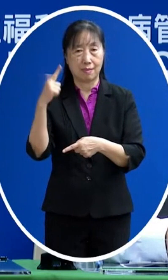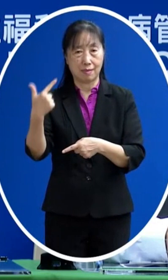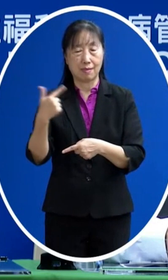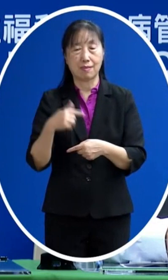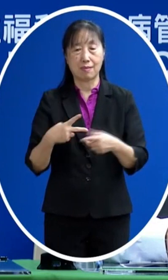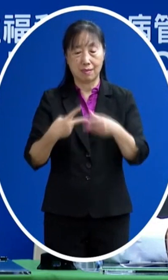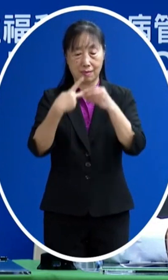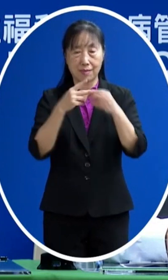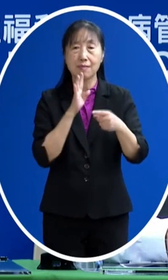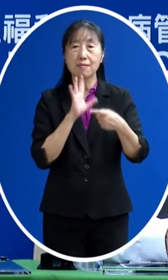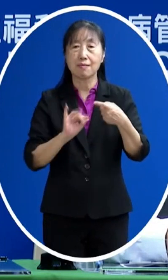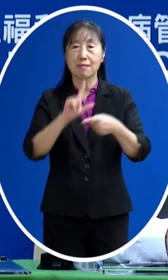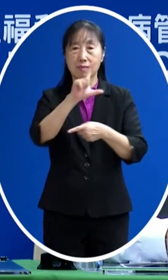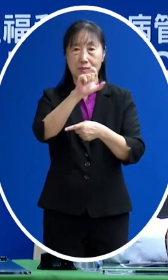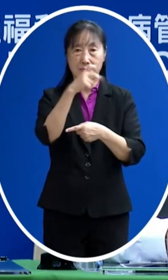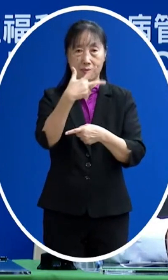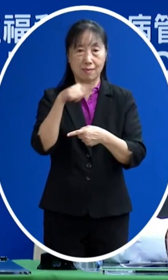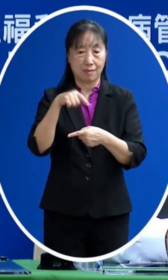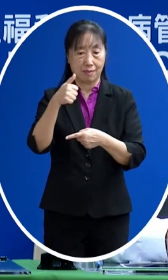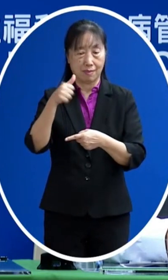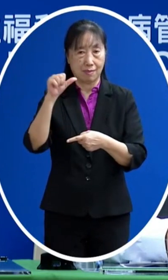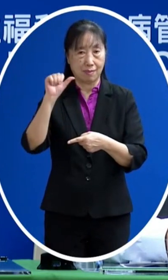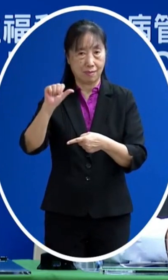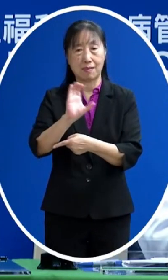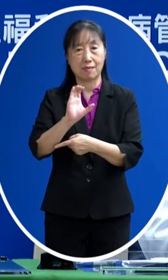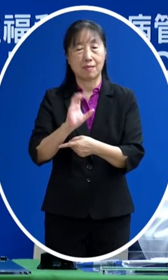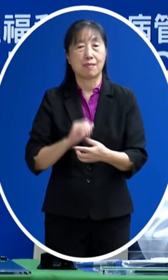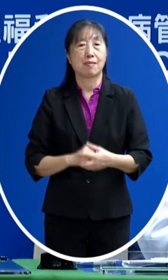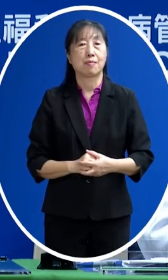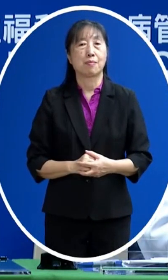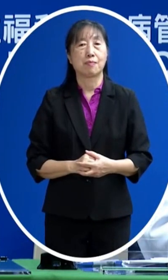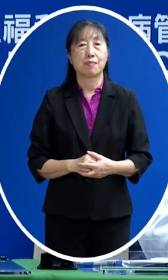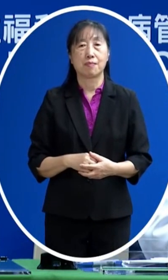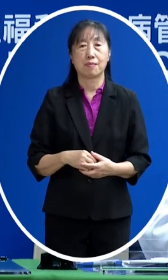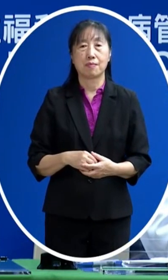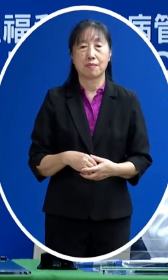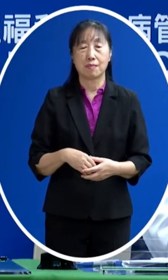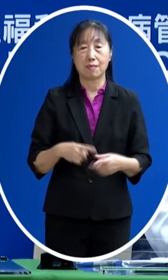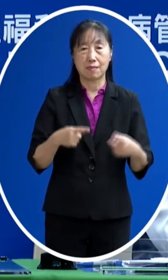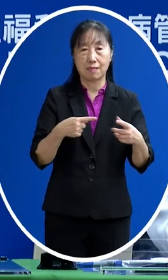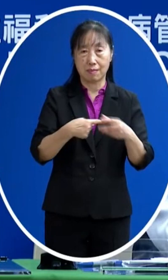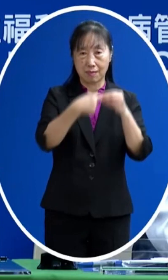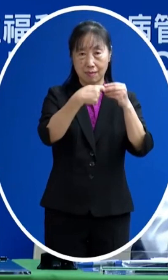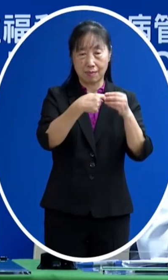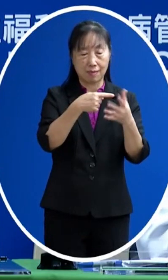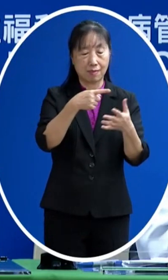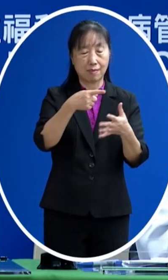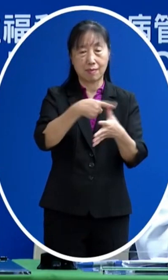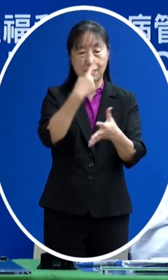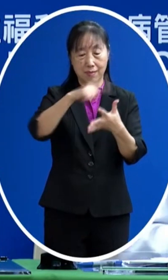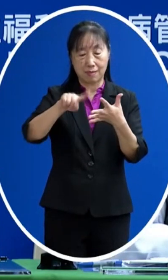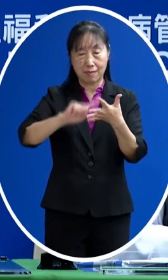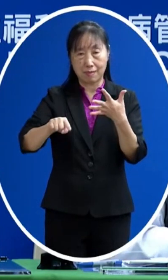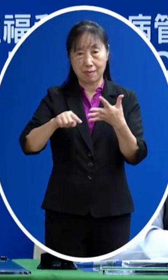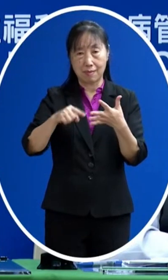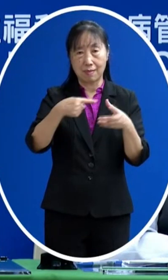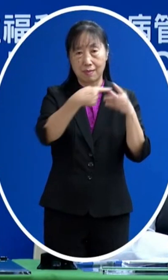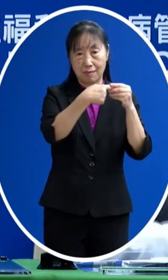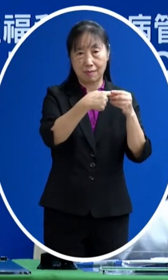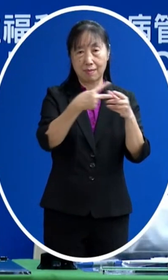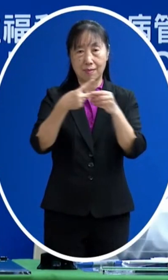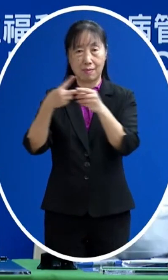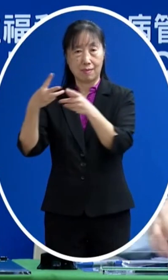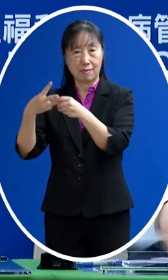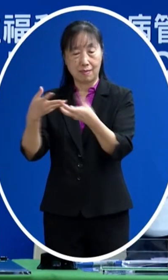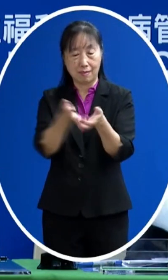剂达到67.57%，那比较关心的第一类到第三类，换句话说，我们主要的一些相